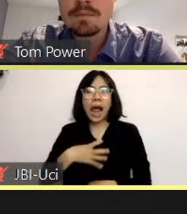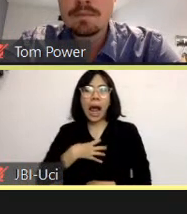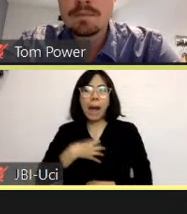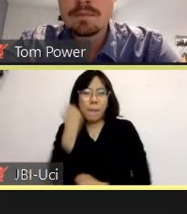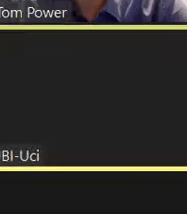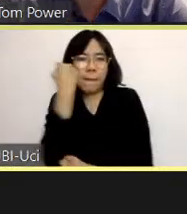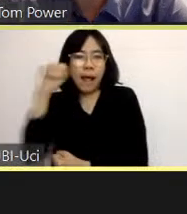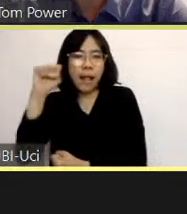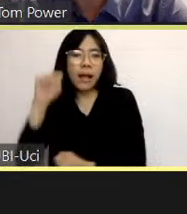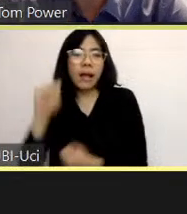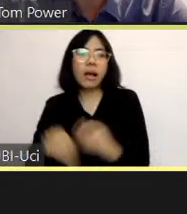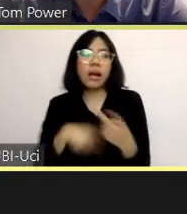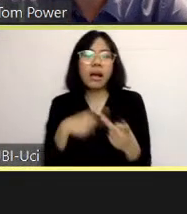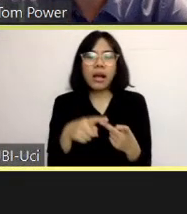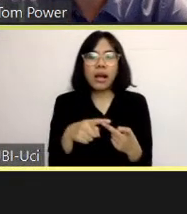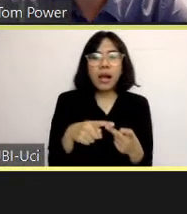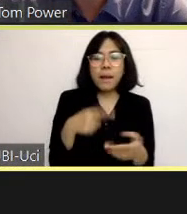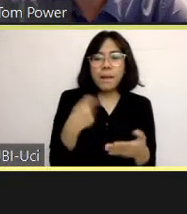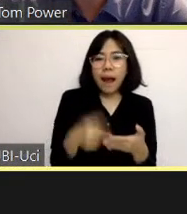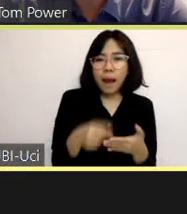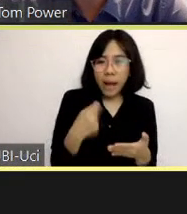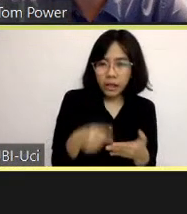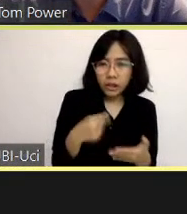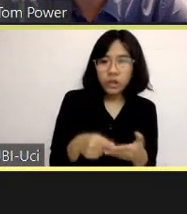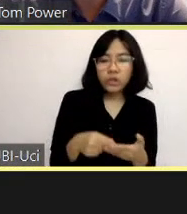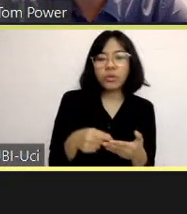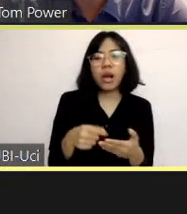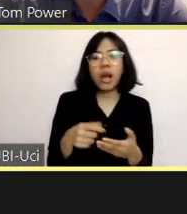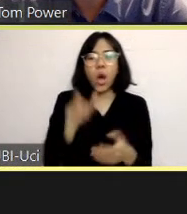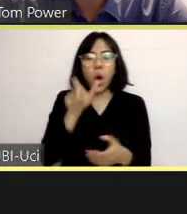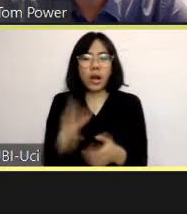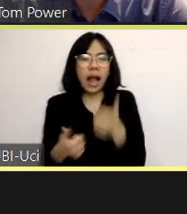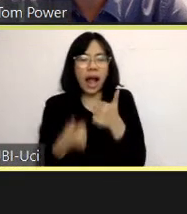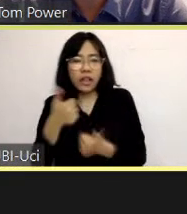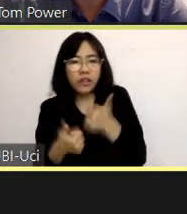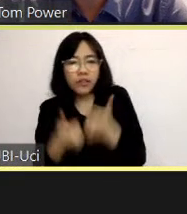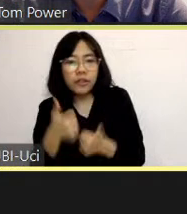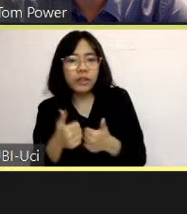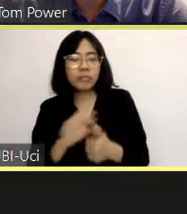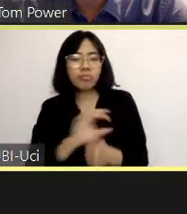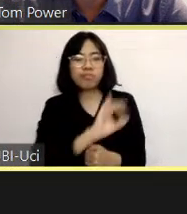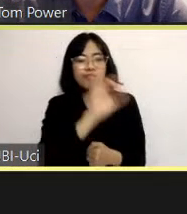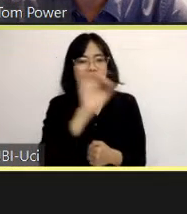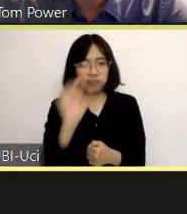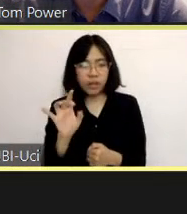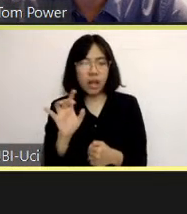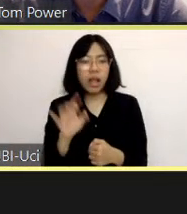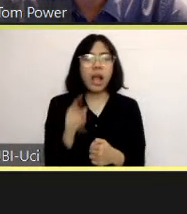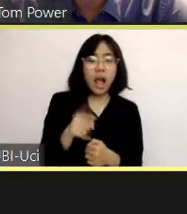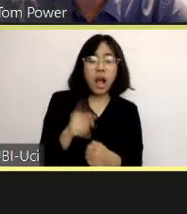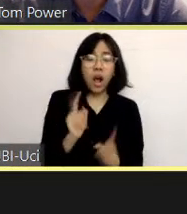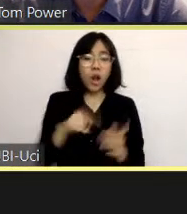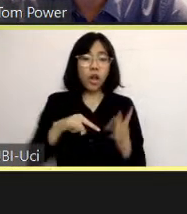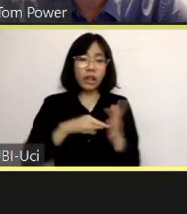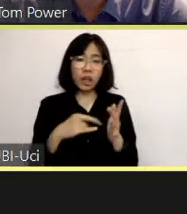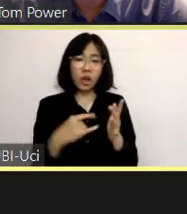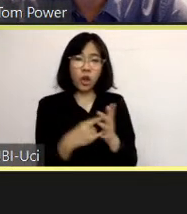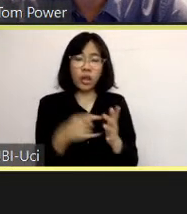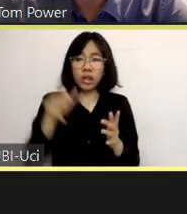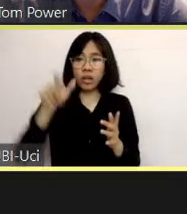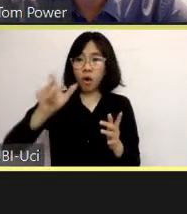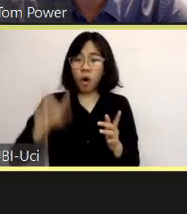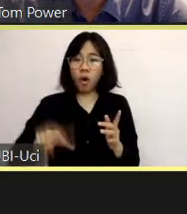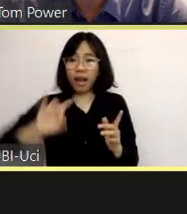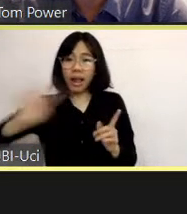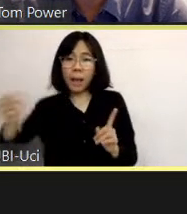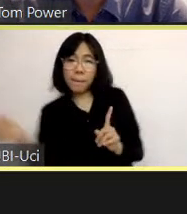di dalamnya. Dan kalau kita bicara soal represi teknologi, maka itu adalah salah satu karakter dari otoritarisme digital, dan kalau